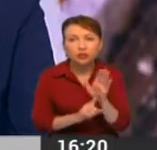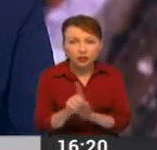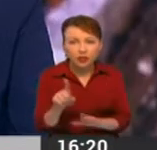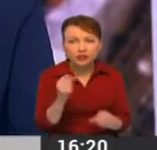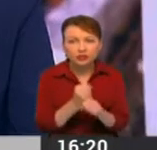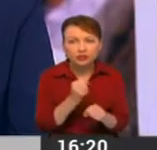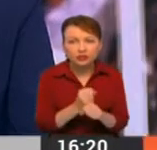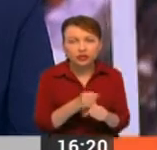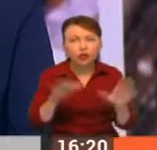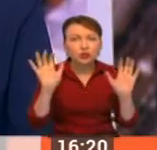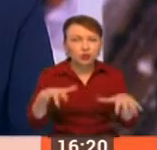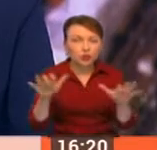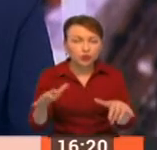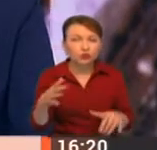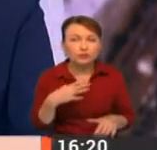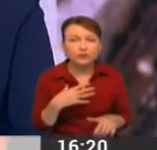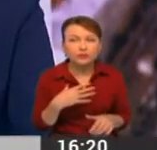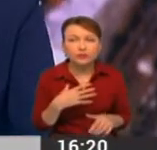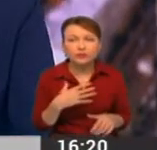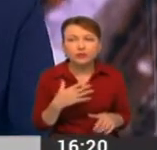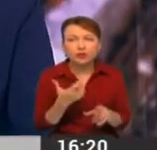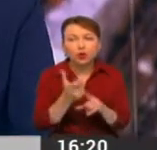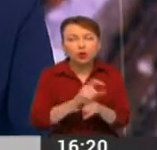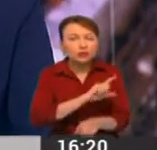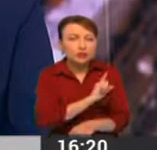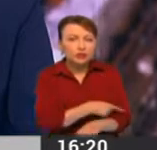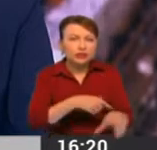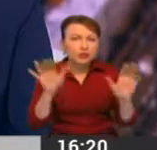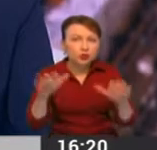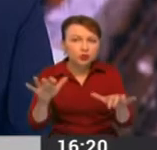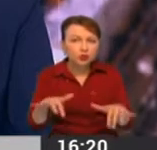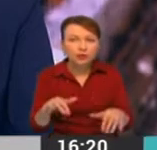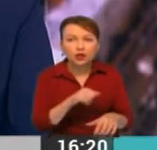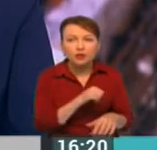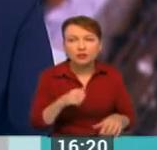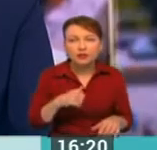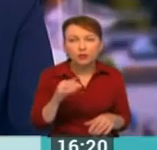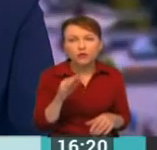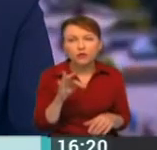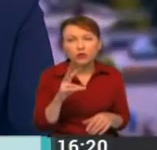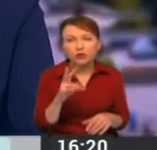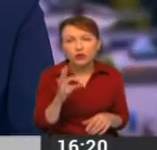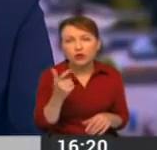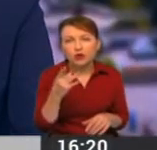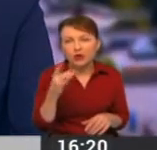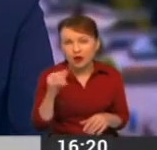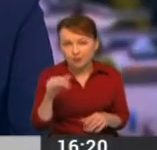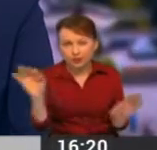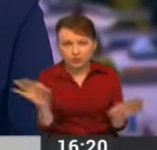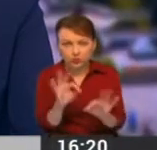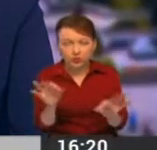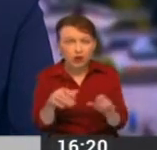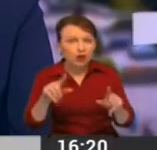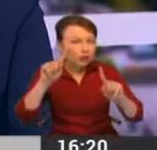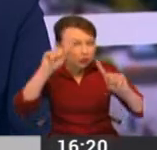делать, шли дожди. Вот шли убийственные дожди. В самой фонограмме звучит гром. И шли дожди, и